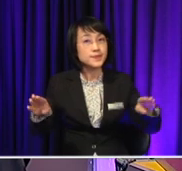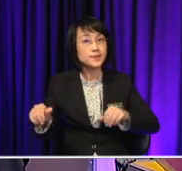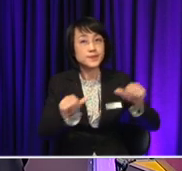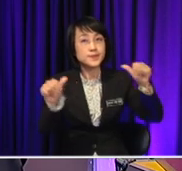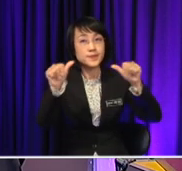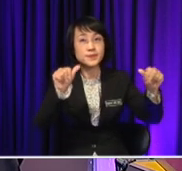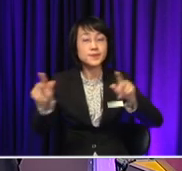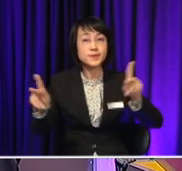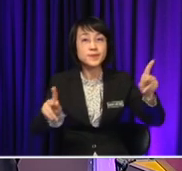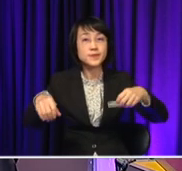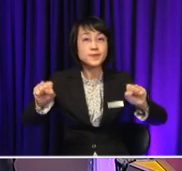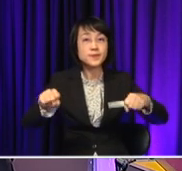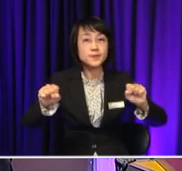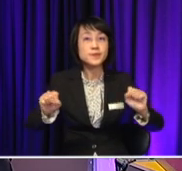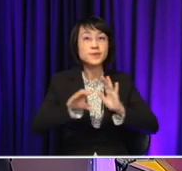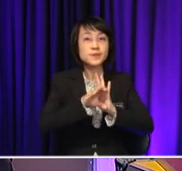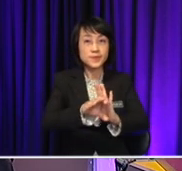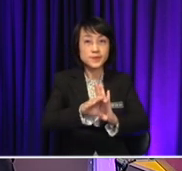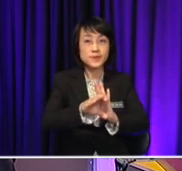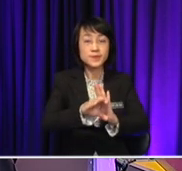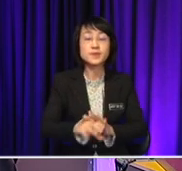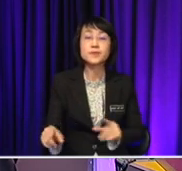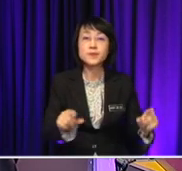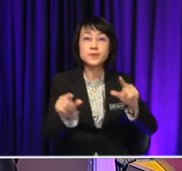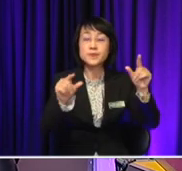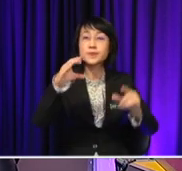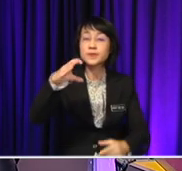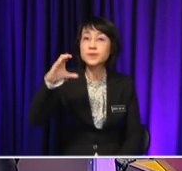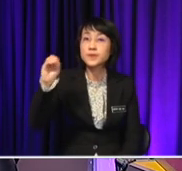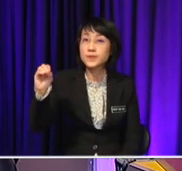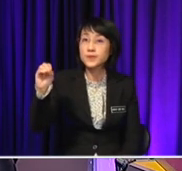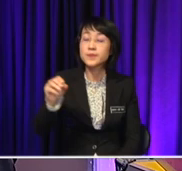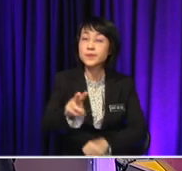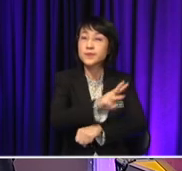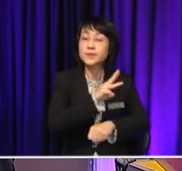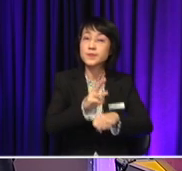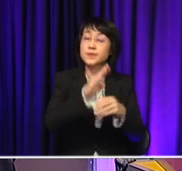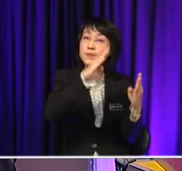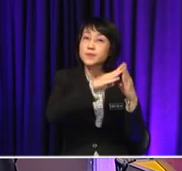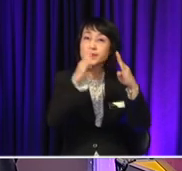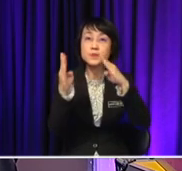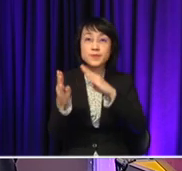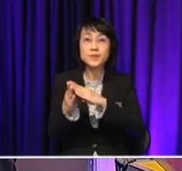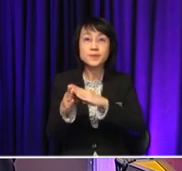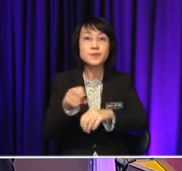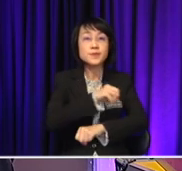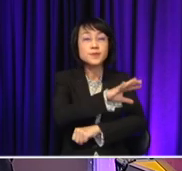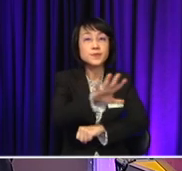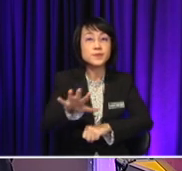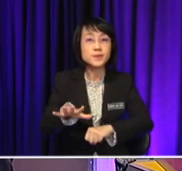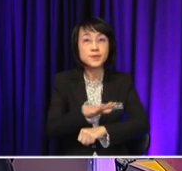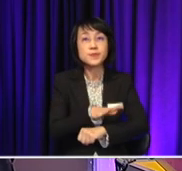kendaraan bermotor seperti gas karbon monoksida co di kawasan Banda turut mempengaruhi kejadian